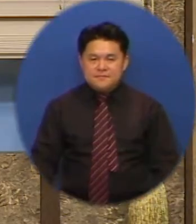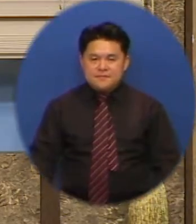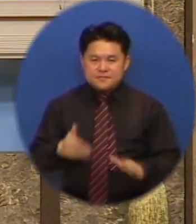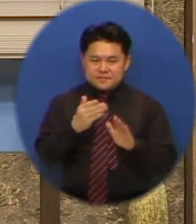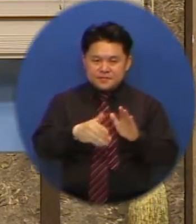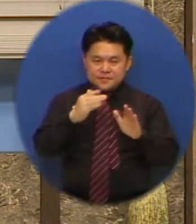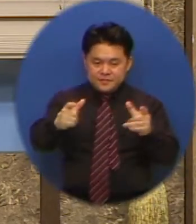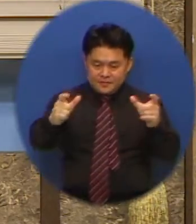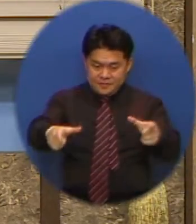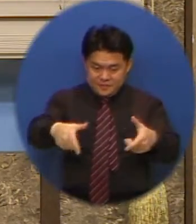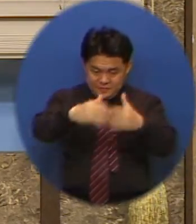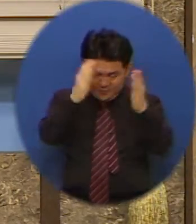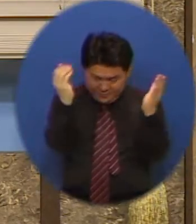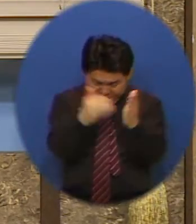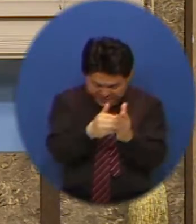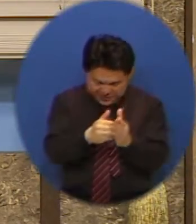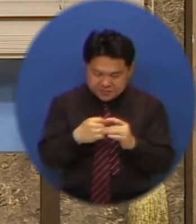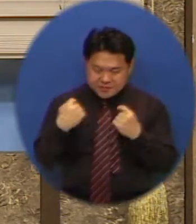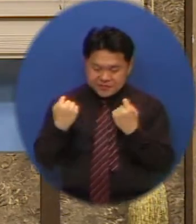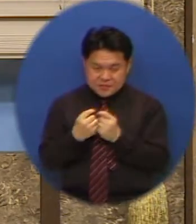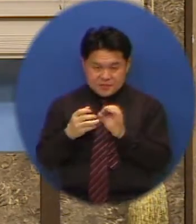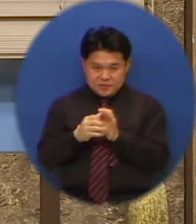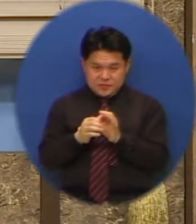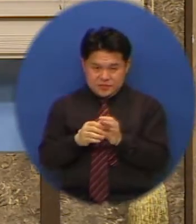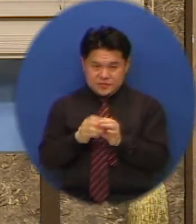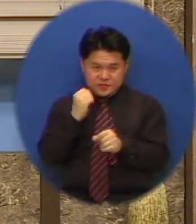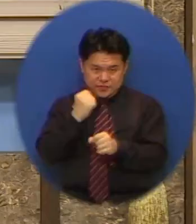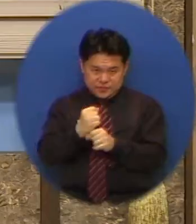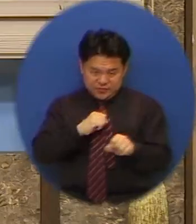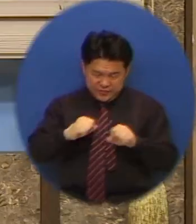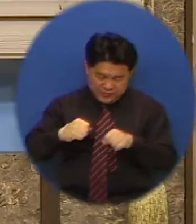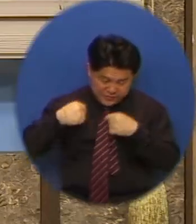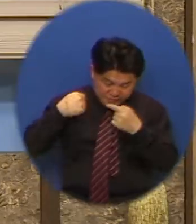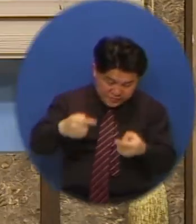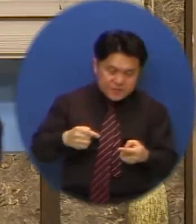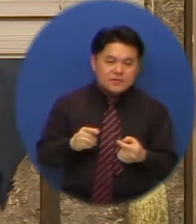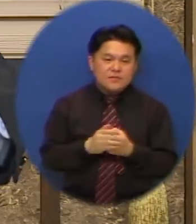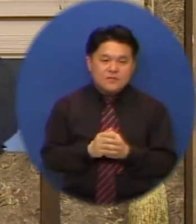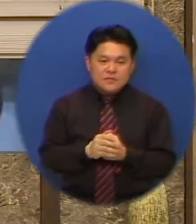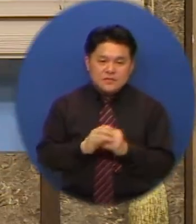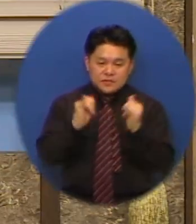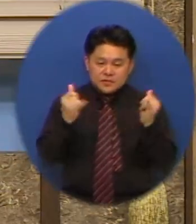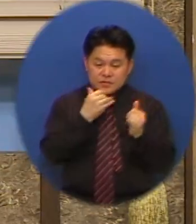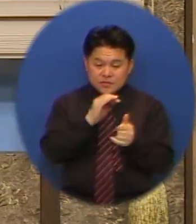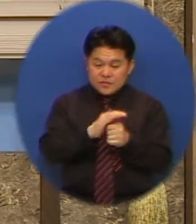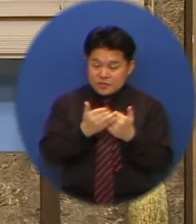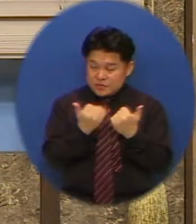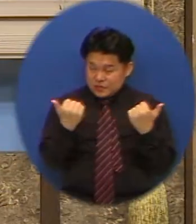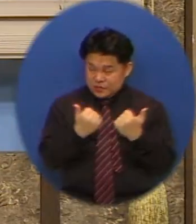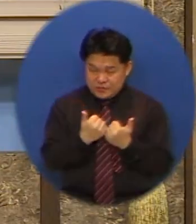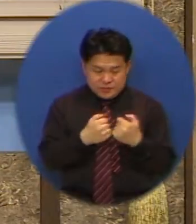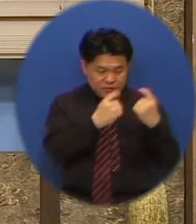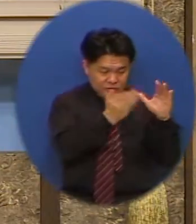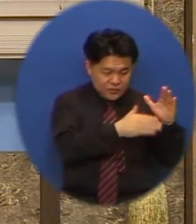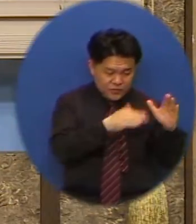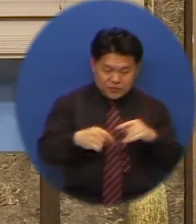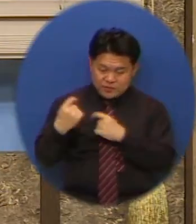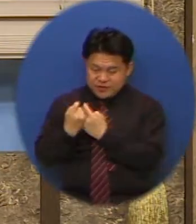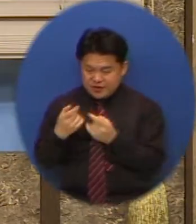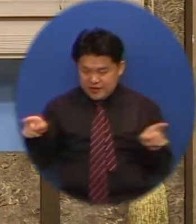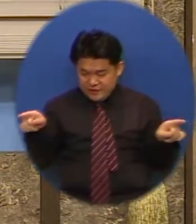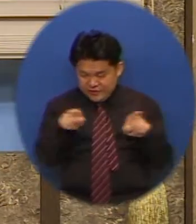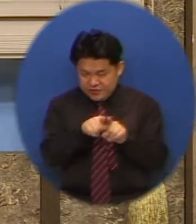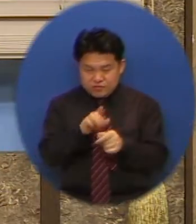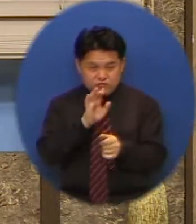공공은 만들어졌으니까 민간을 해서 사회복지협의회가 그 중간 역할을 해서 이거를 협치할 수 있는 네.